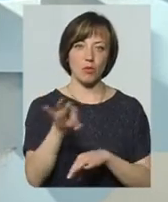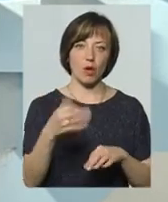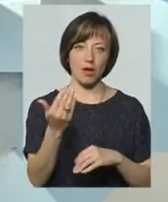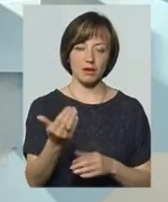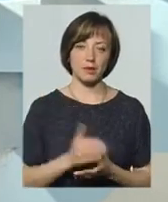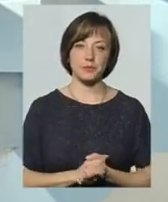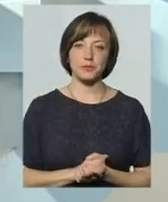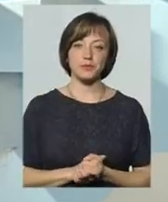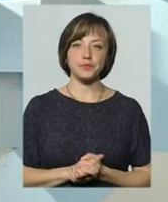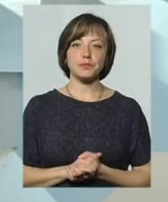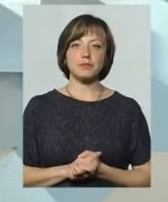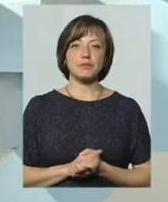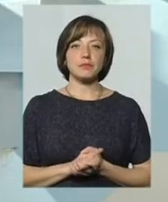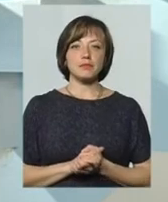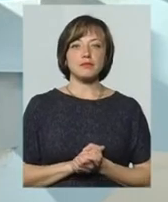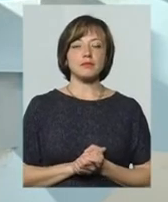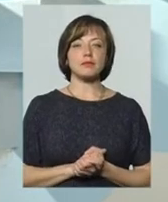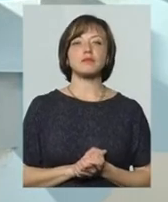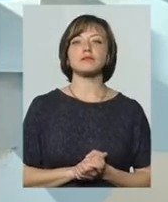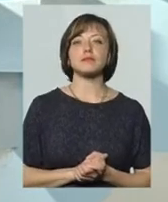речі. І, тобто,